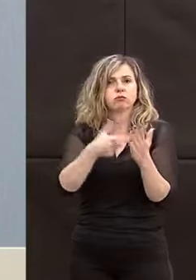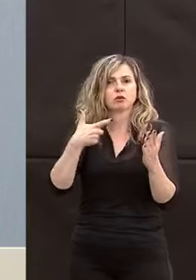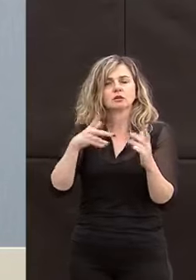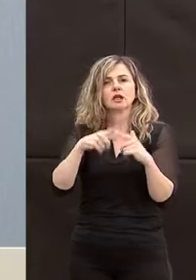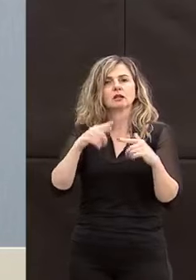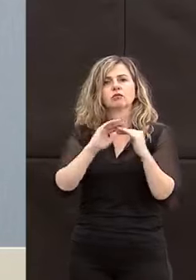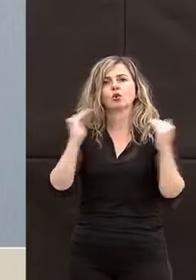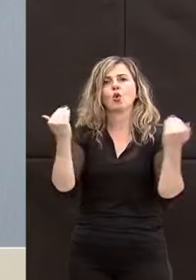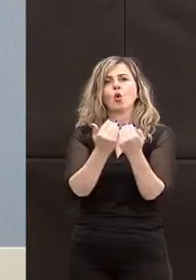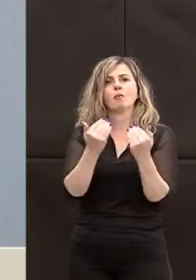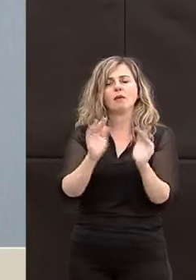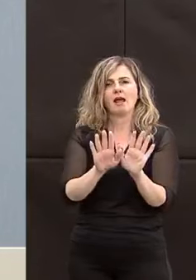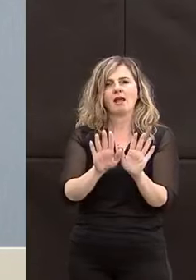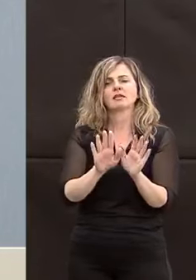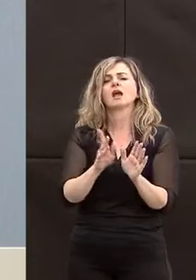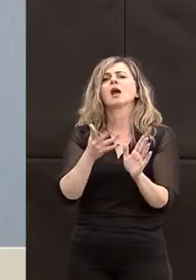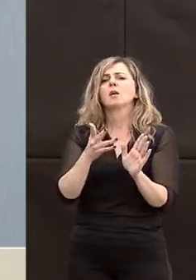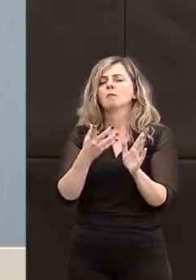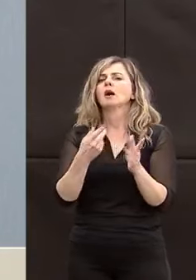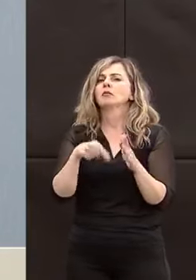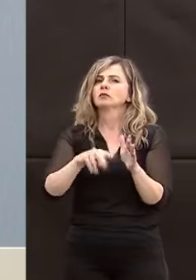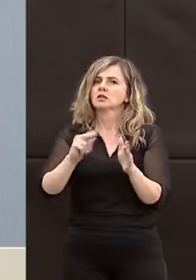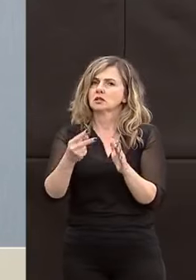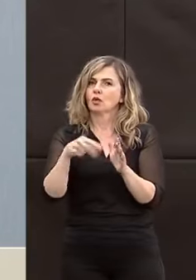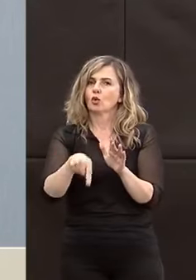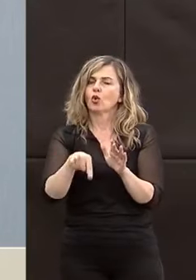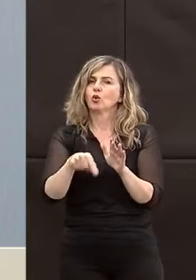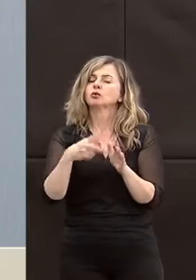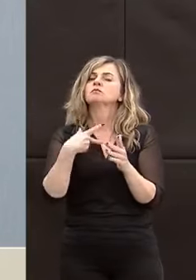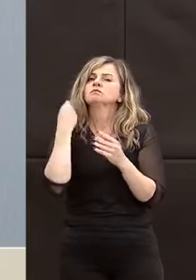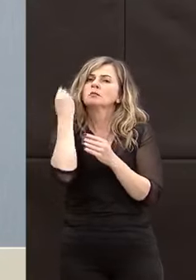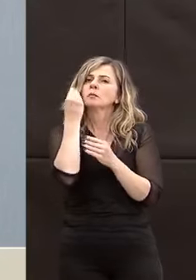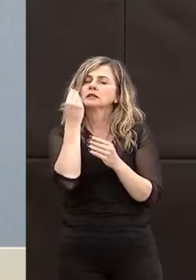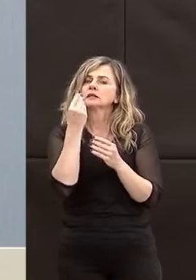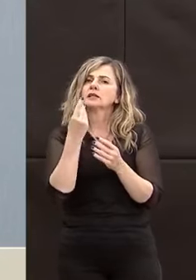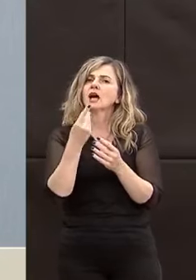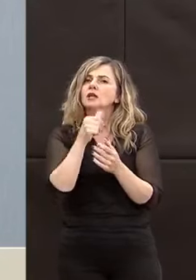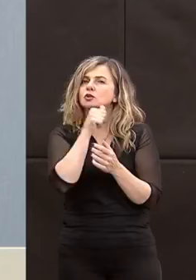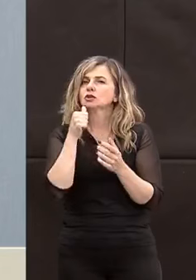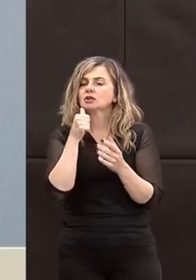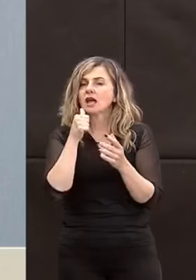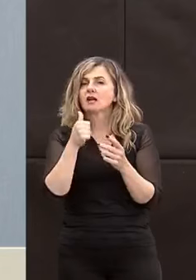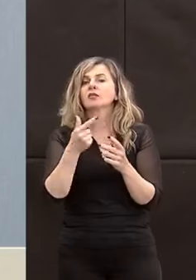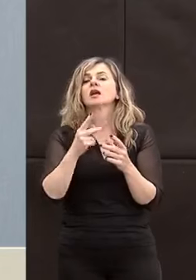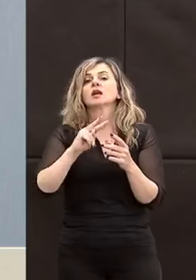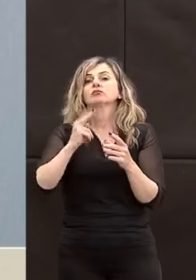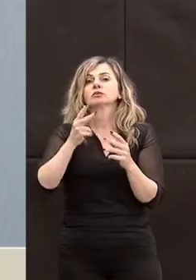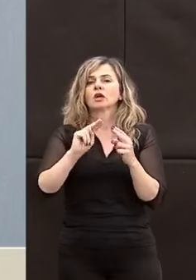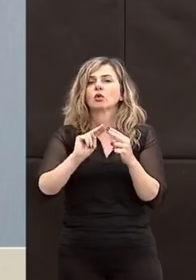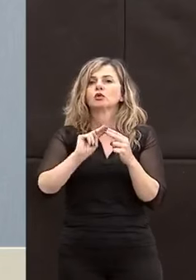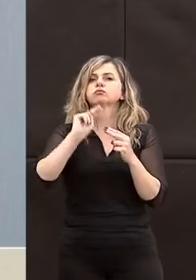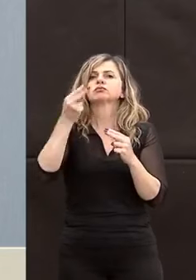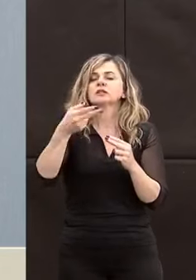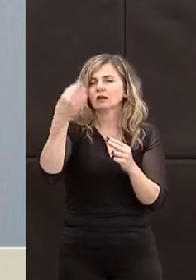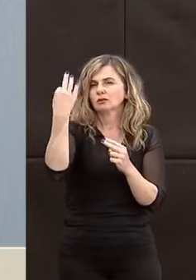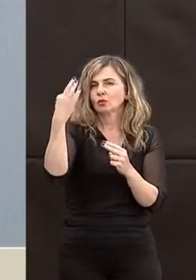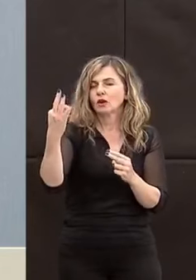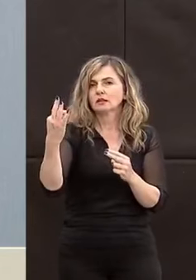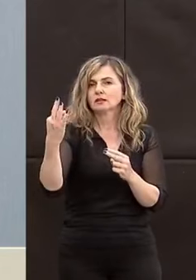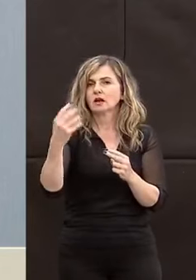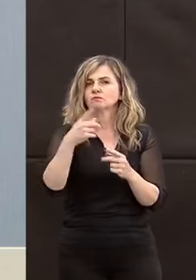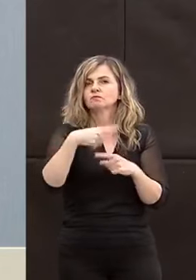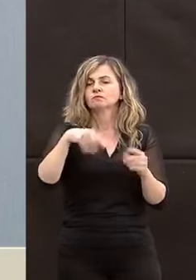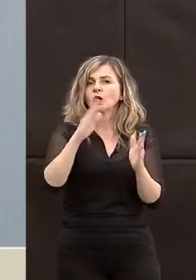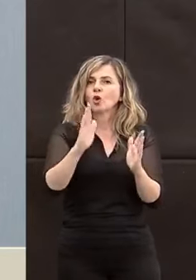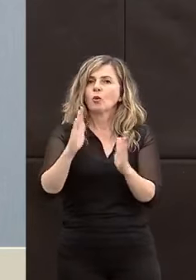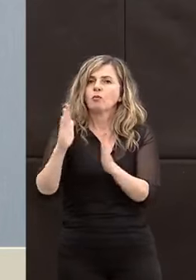e quindi noi abbiamo pensato che era opportuno fare un ulteriore salto di qualità per quanto riguarda i nostri comparti